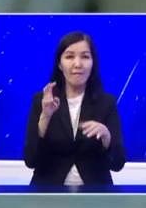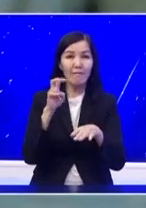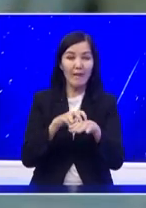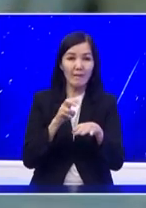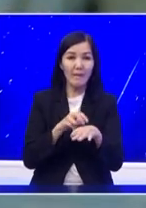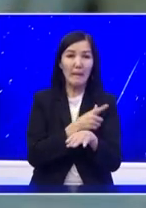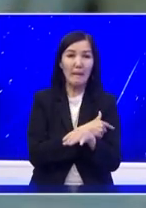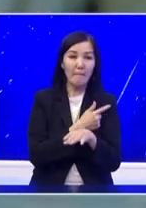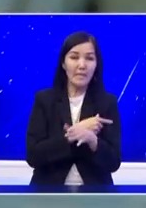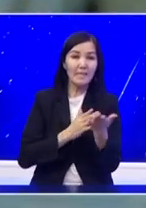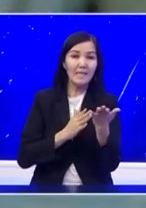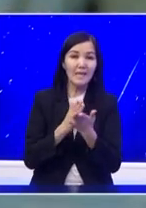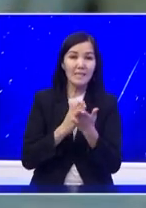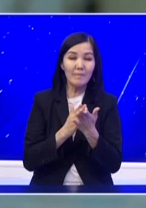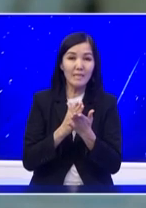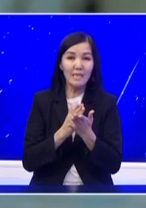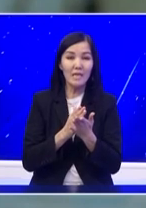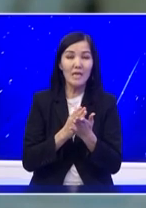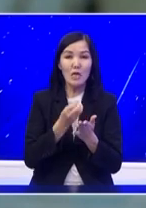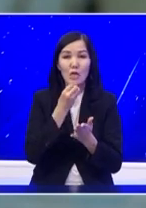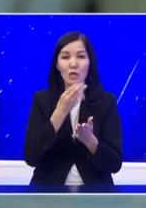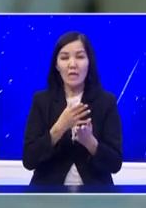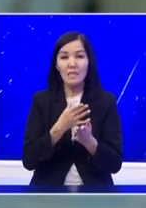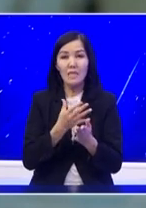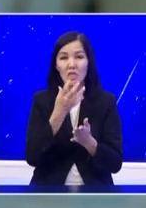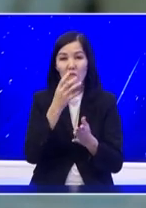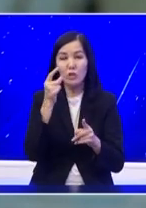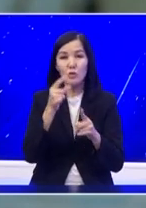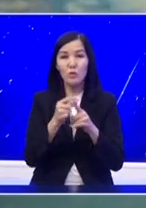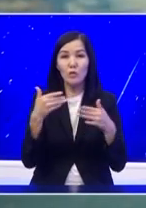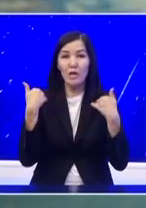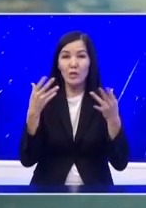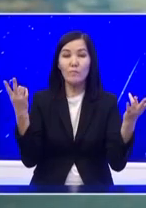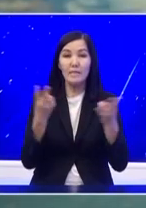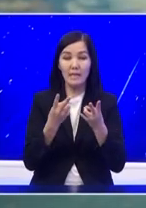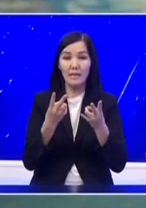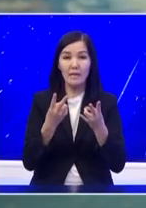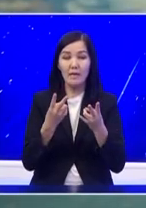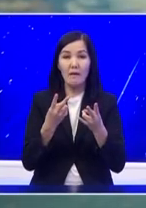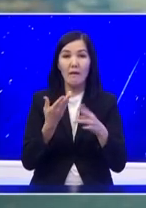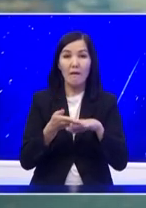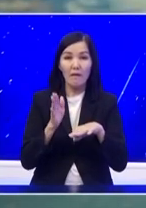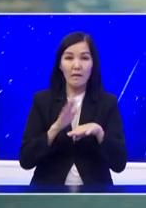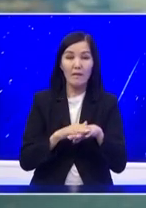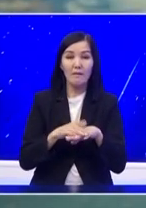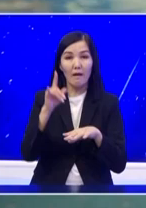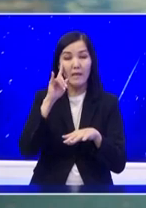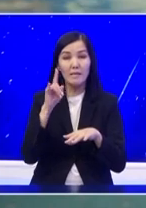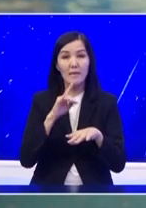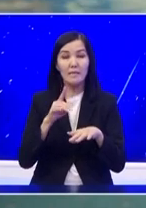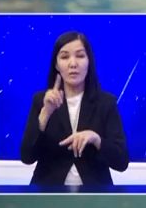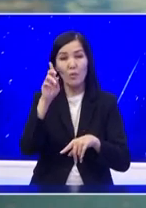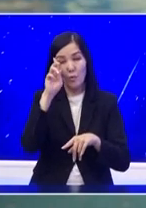халатты абзал жандарға жылы сөзімізді арнап, жігерін оятайық. Мына сынақтан елімізді,